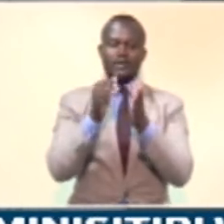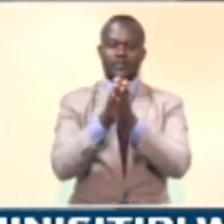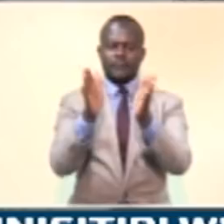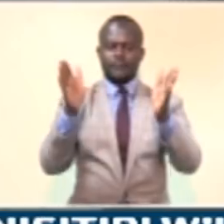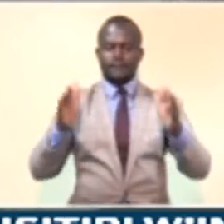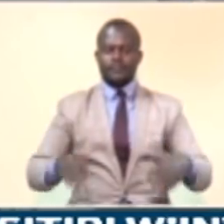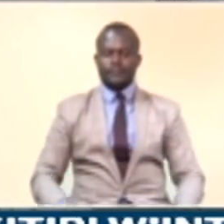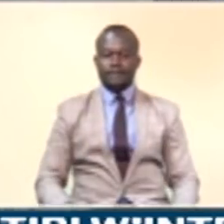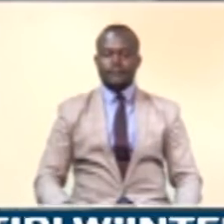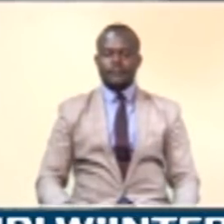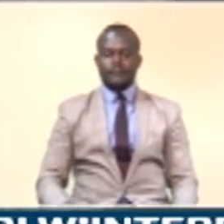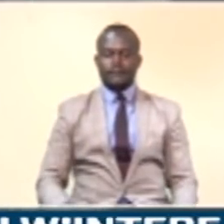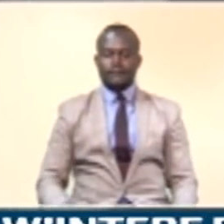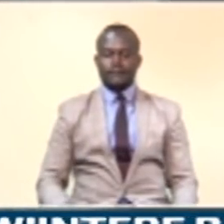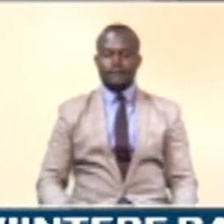rusange.